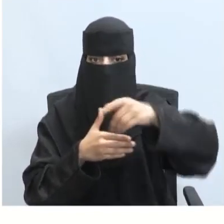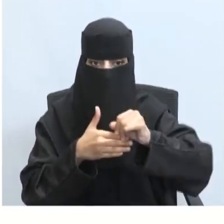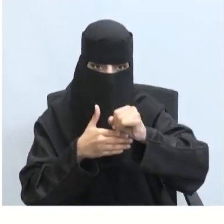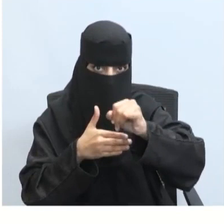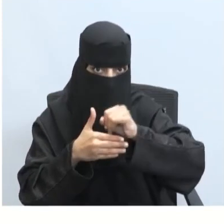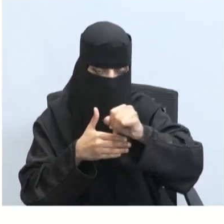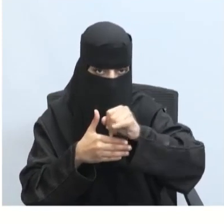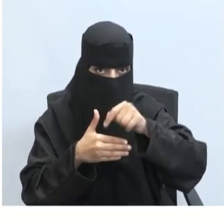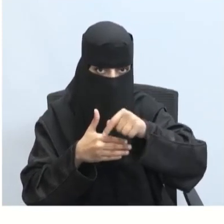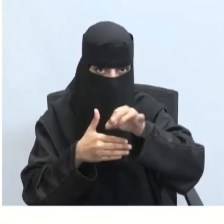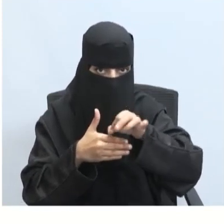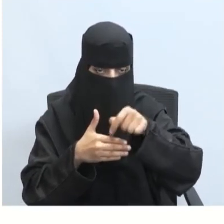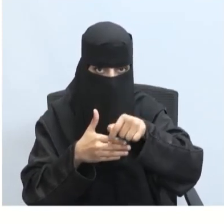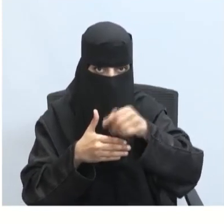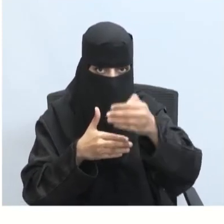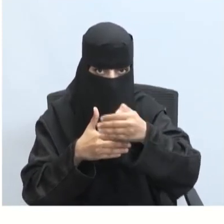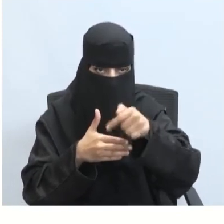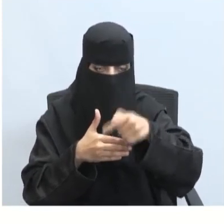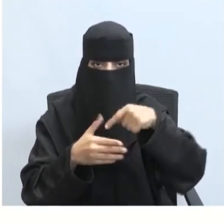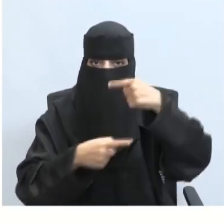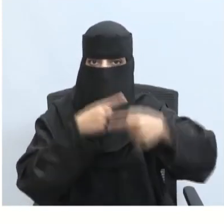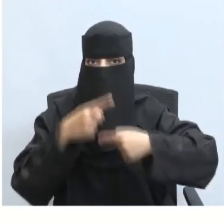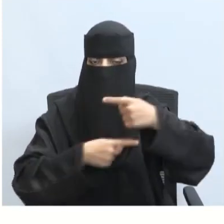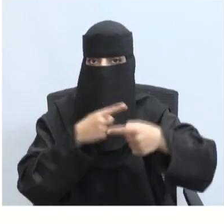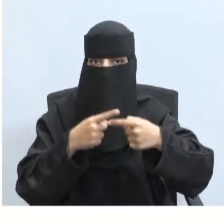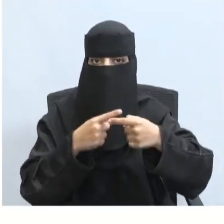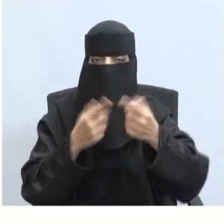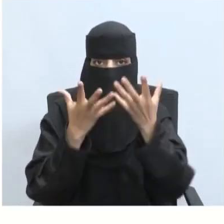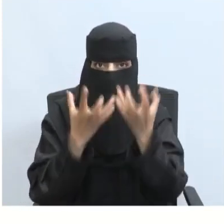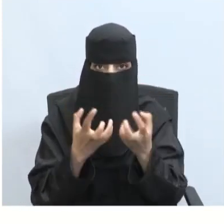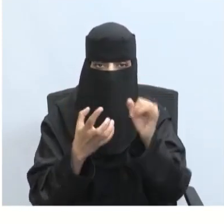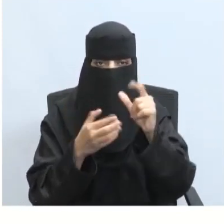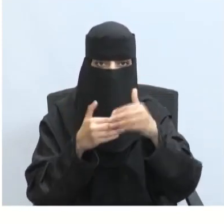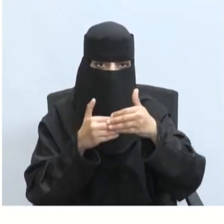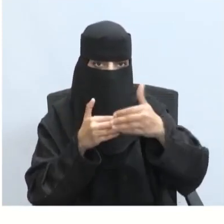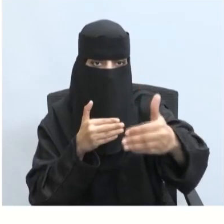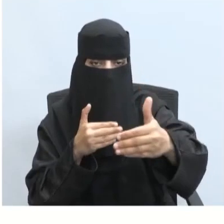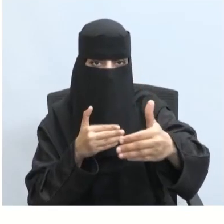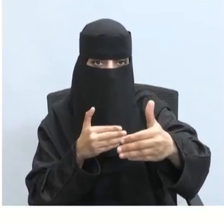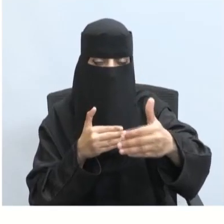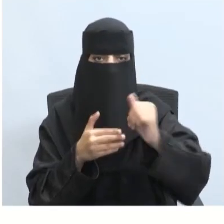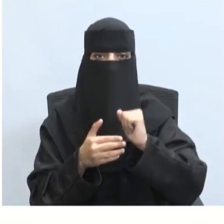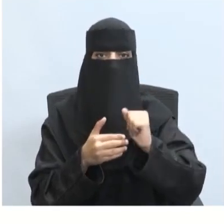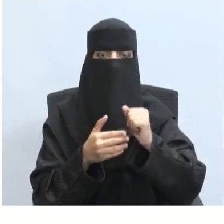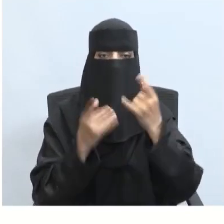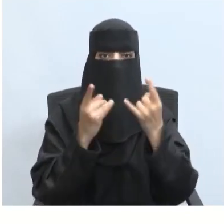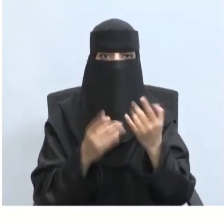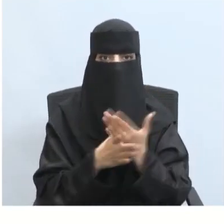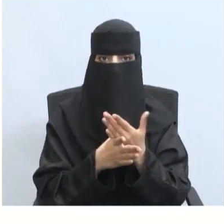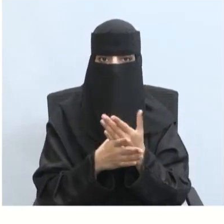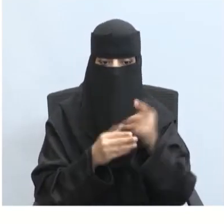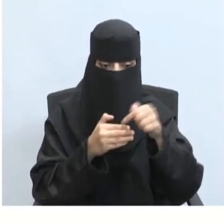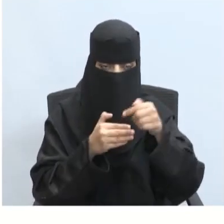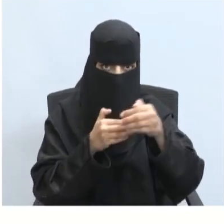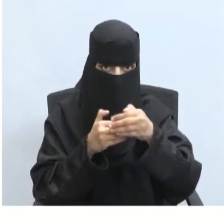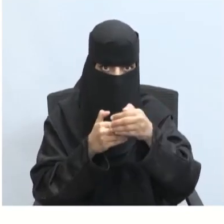البؤري للعين المصابه بقصر النظر دائما اقل من البعد البؤري للعين السليمه اذا لان البعد